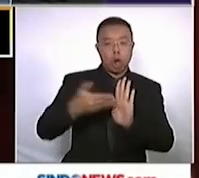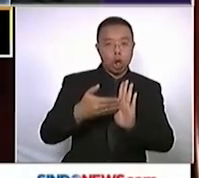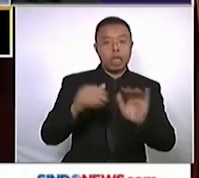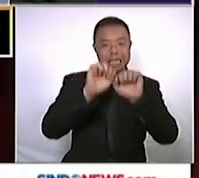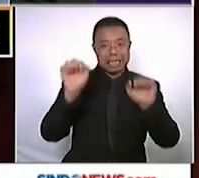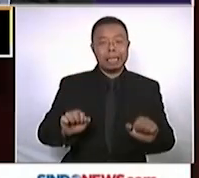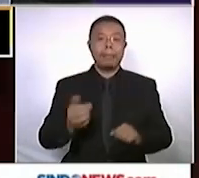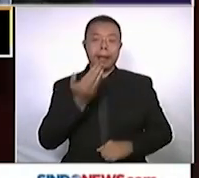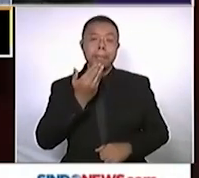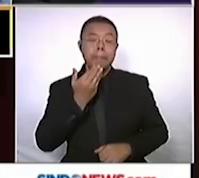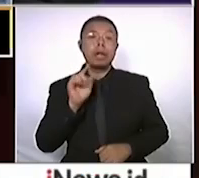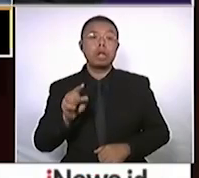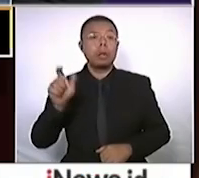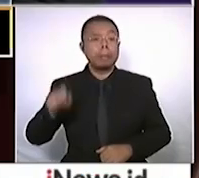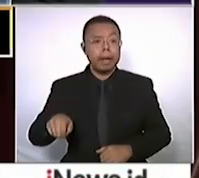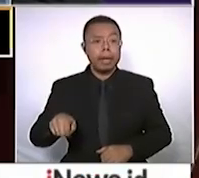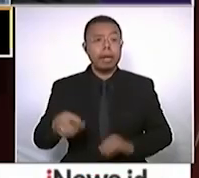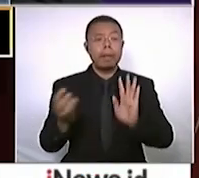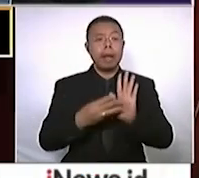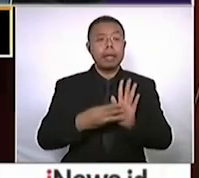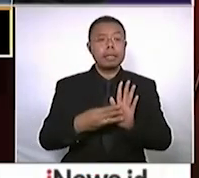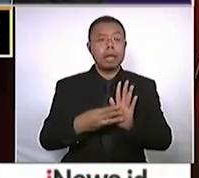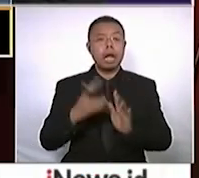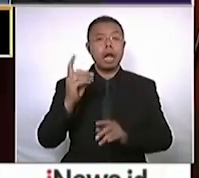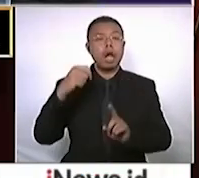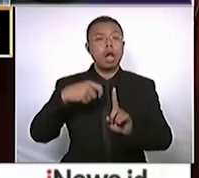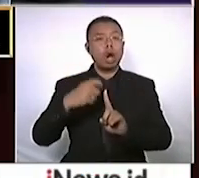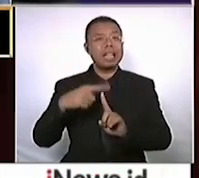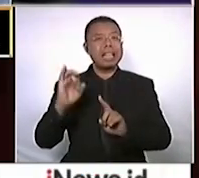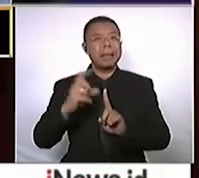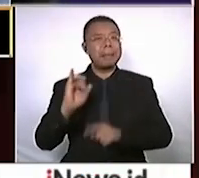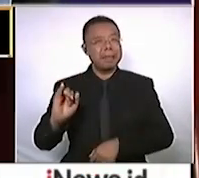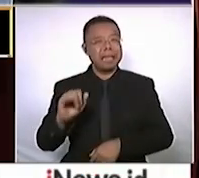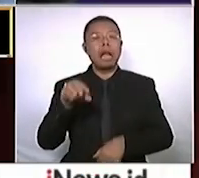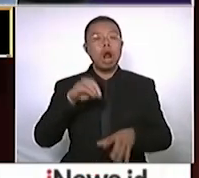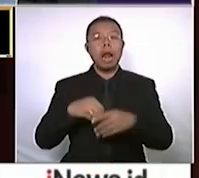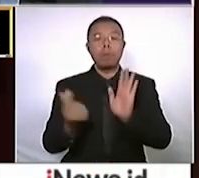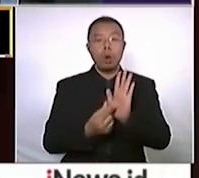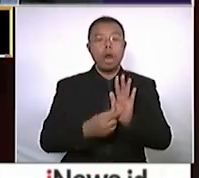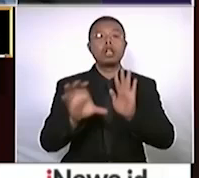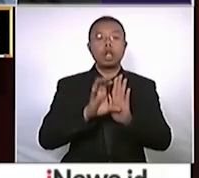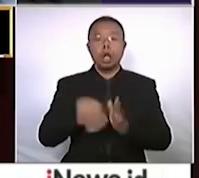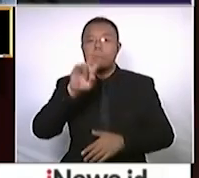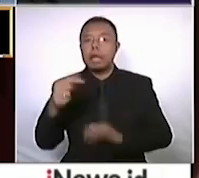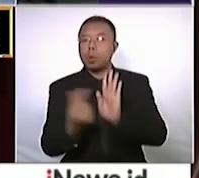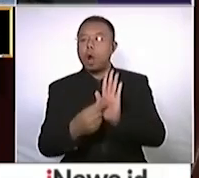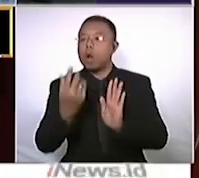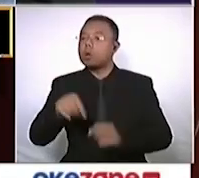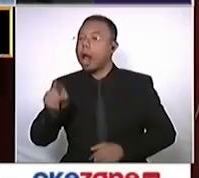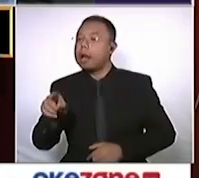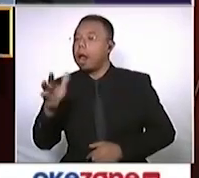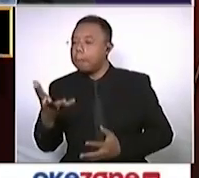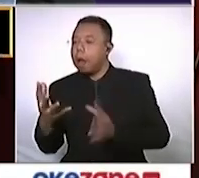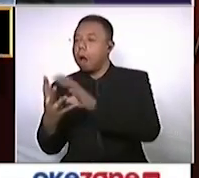mengikuti pola yang sederhana aja, pakai aja kasus RUKTIPI namanya. Kalau di dalam ilmu perundang-undang itu, misalnya regulasi yang